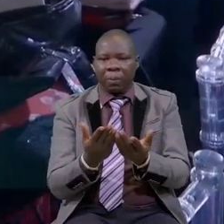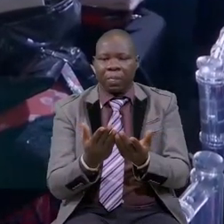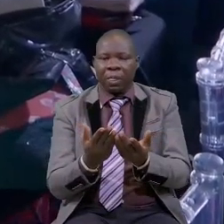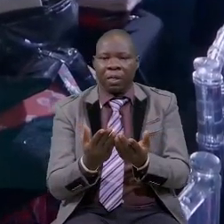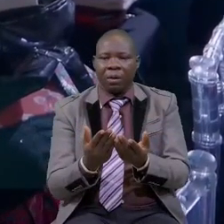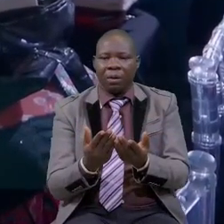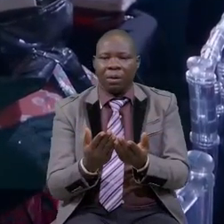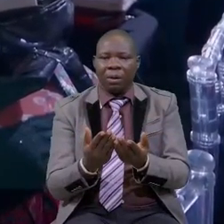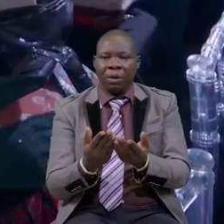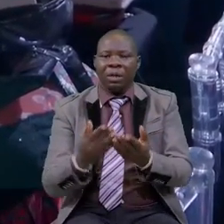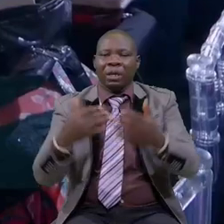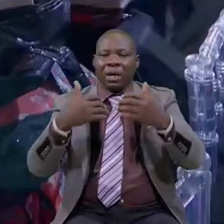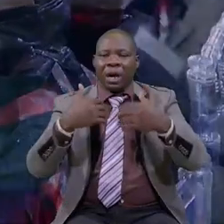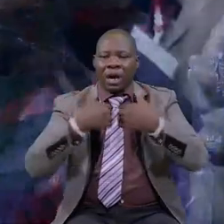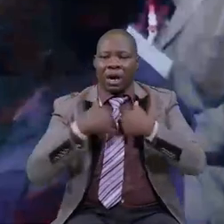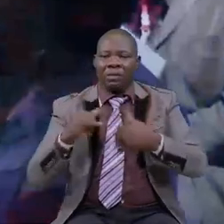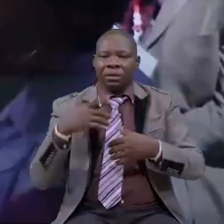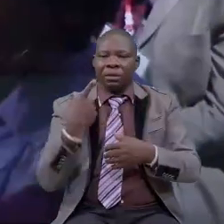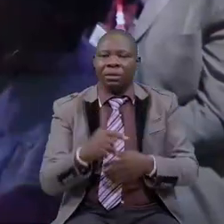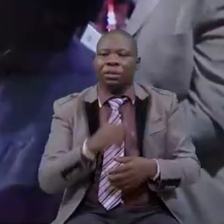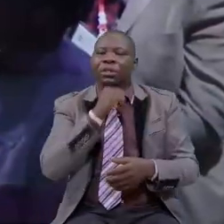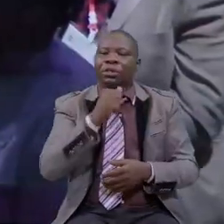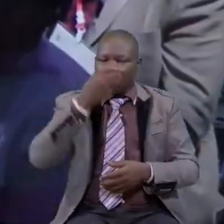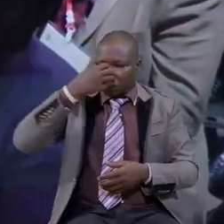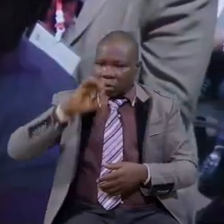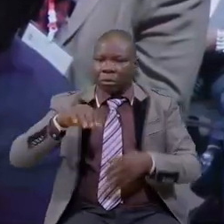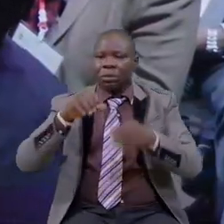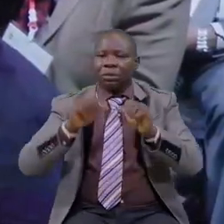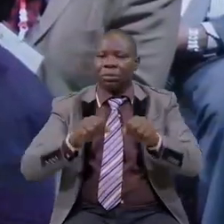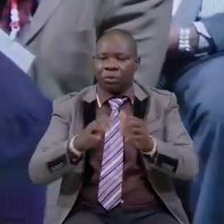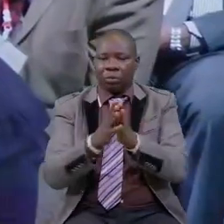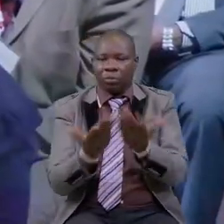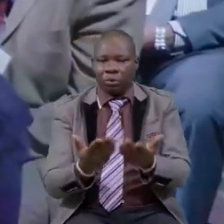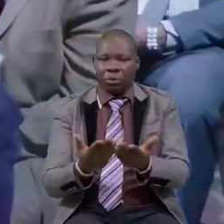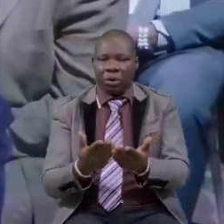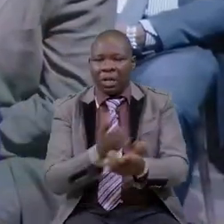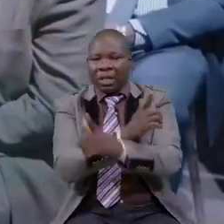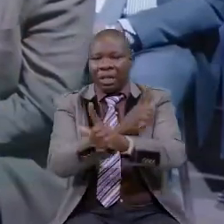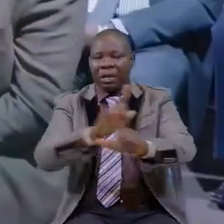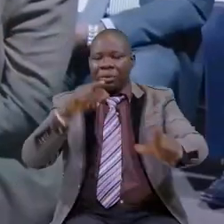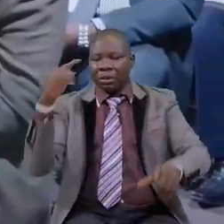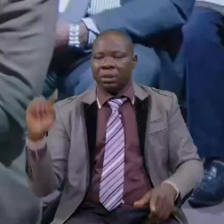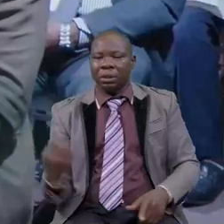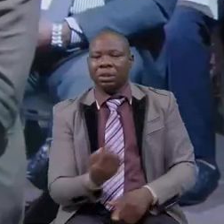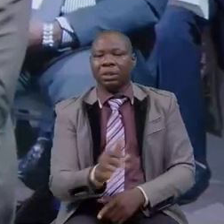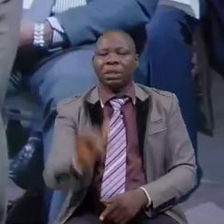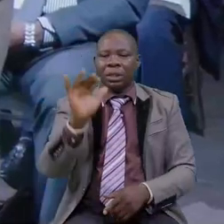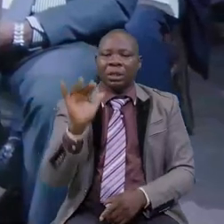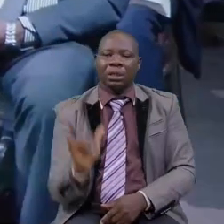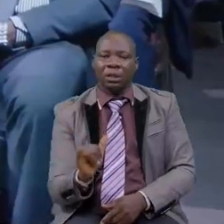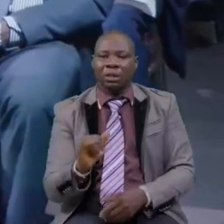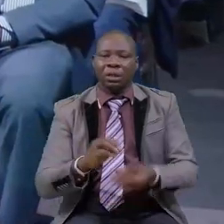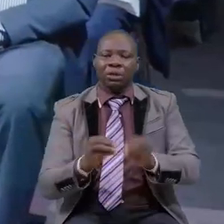qui engendre incorruptible, libérant éternellement. Deuxièmement,